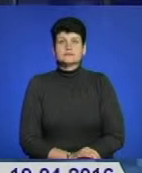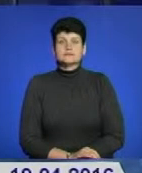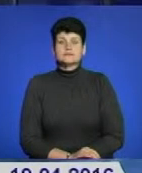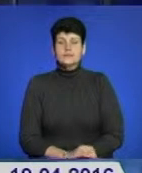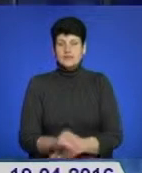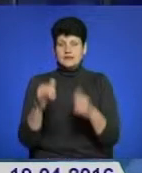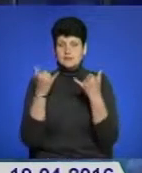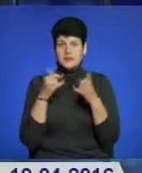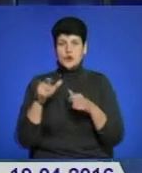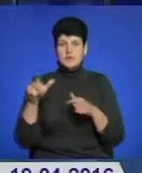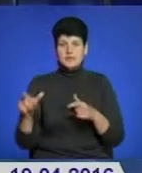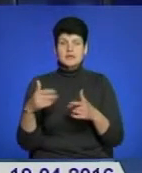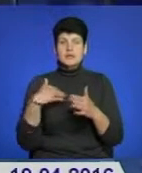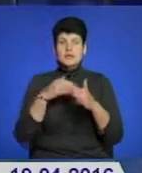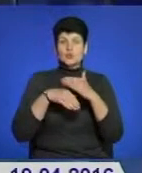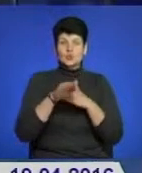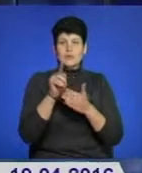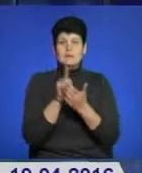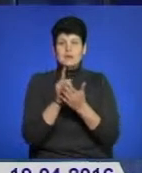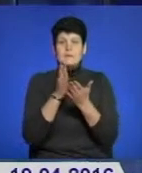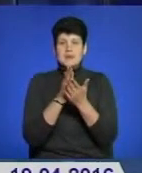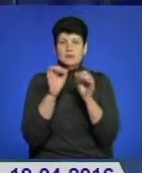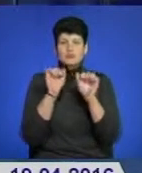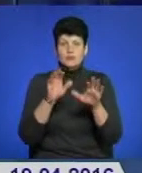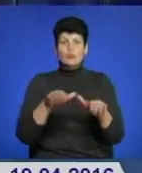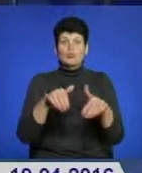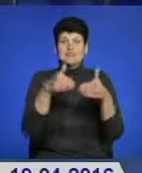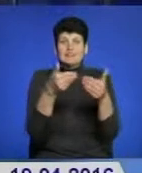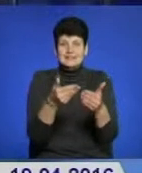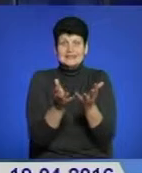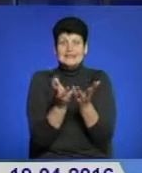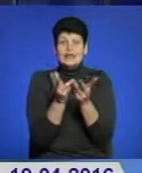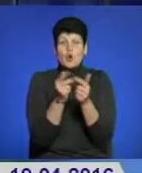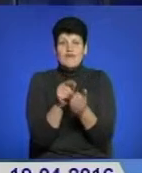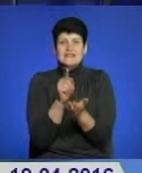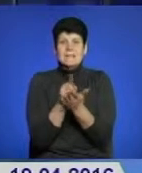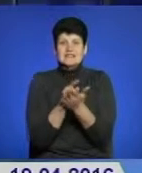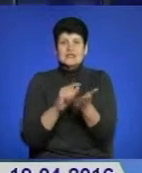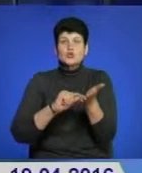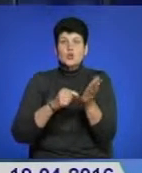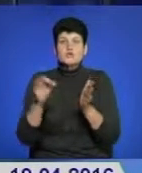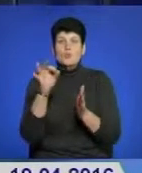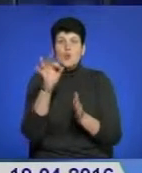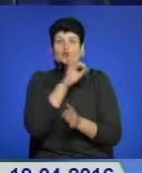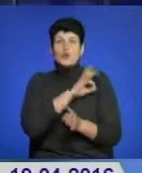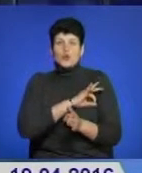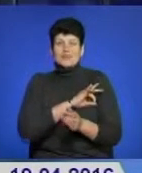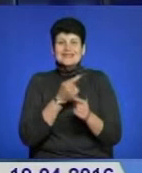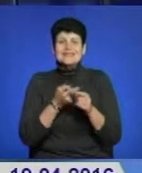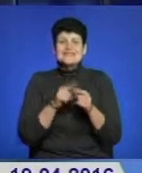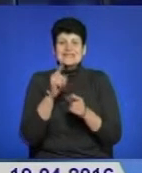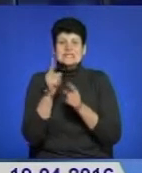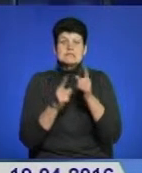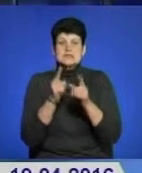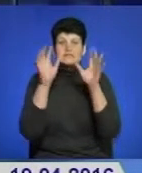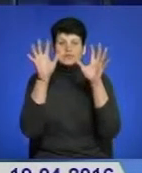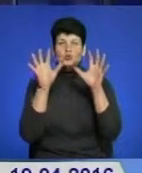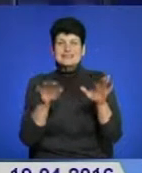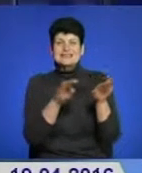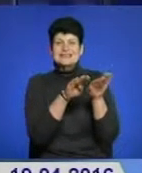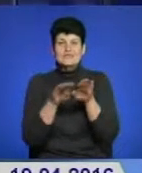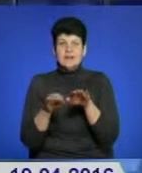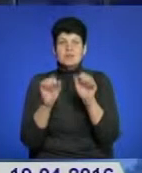Відтепер громадяни, які виходять на пенсію, мають можливість подавати для нарахування пенсії довідку про доходи. Такі зміни у законодавстві